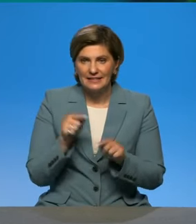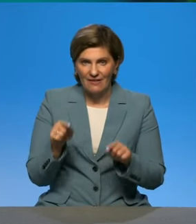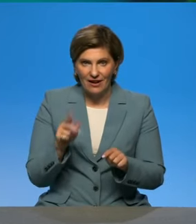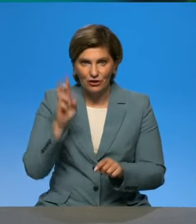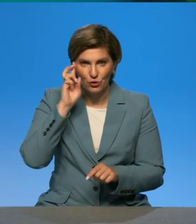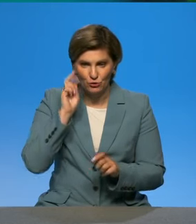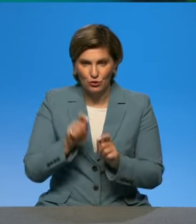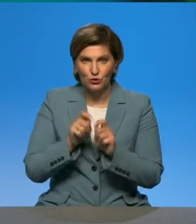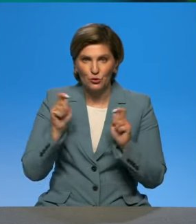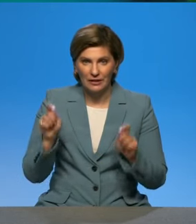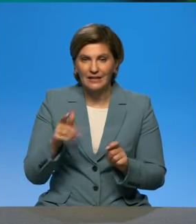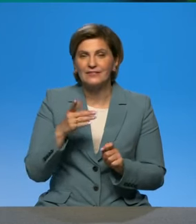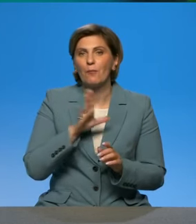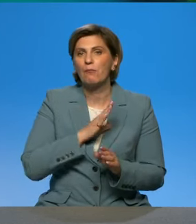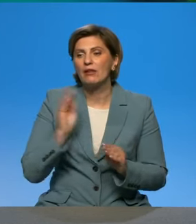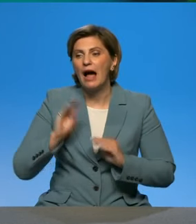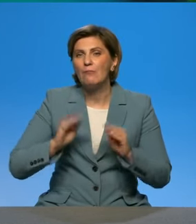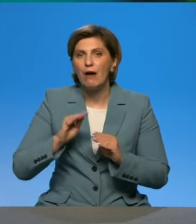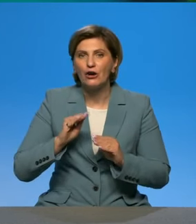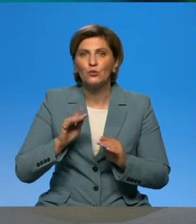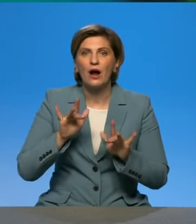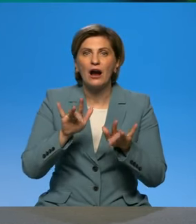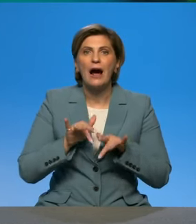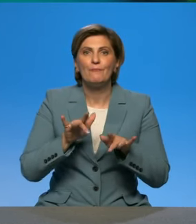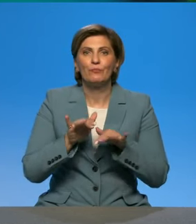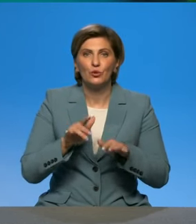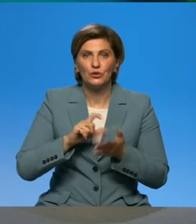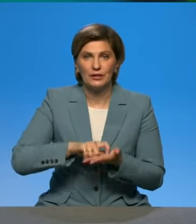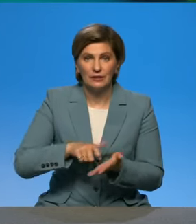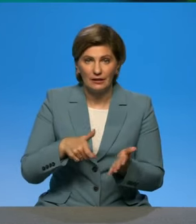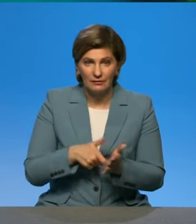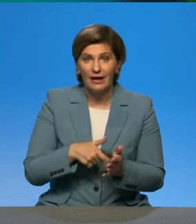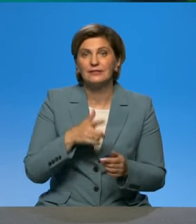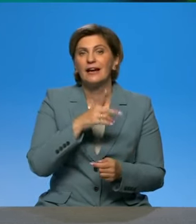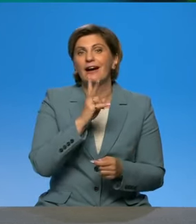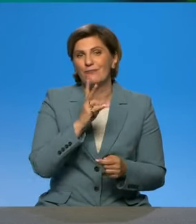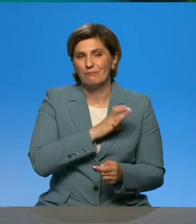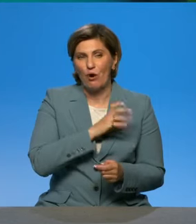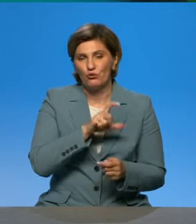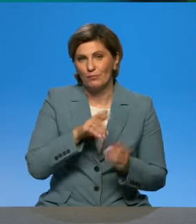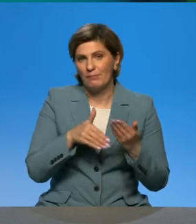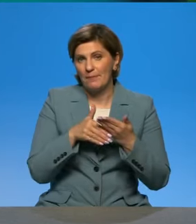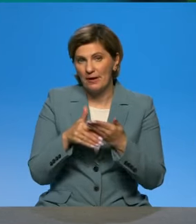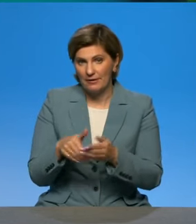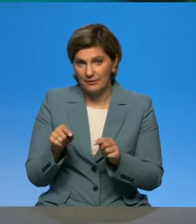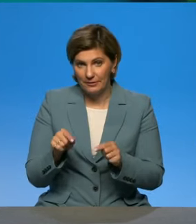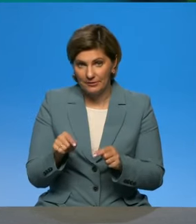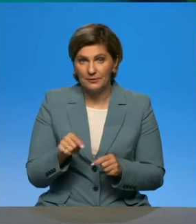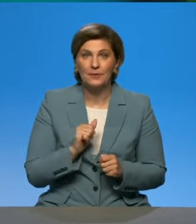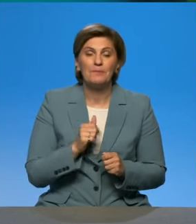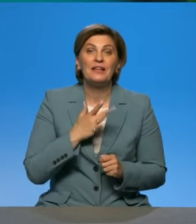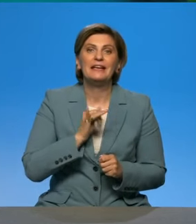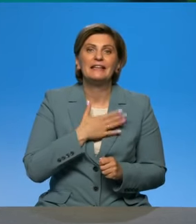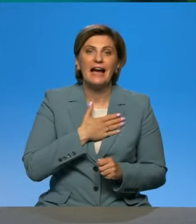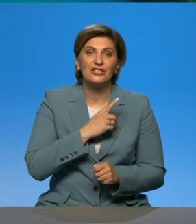за последнюю экспедицию. Это благодаря ряду меценатов, которые помогают и нашим усилиям, персональным